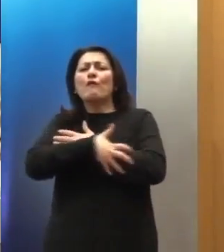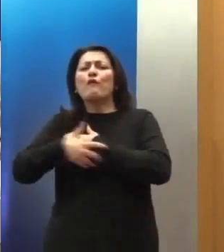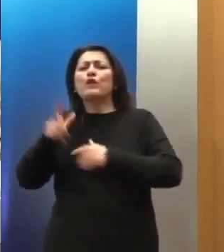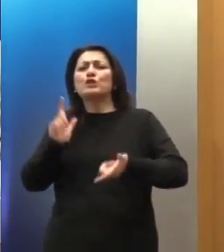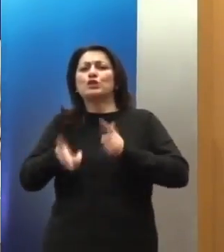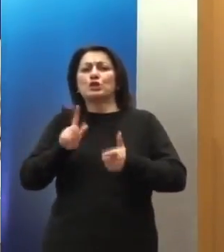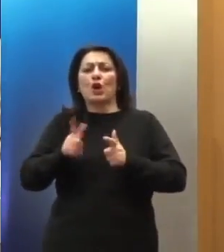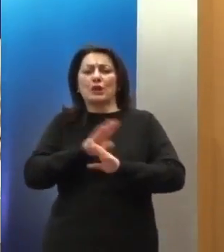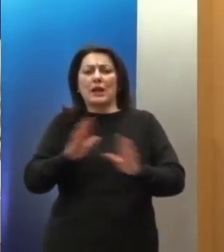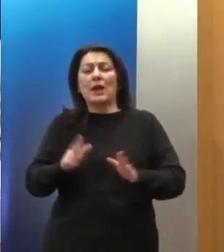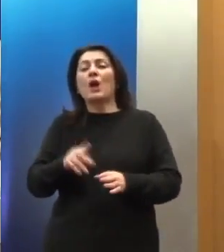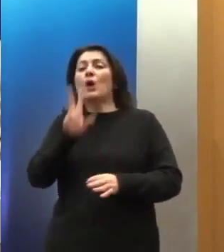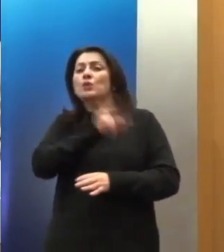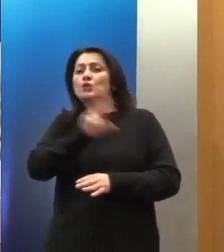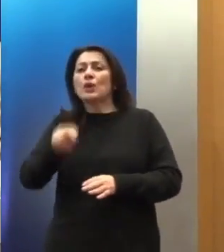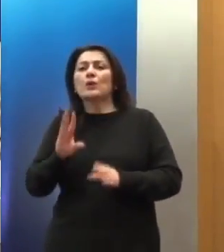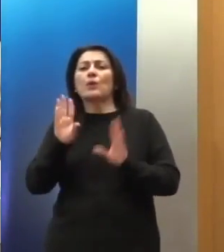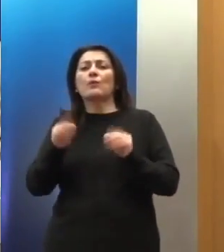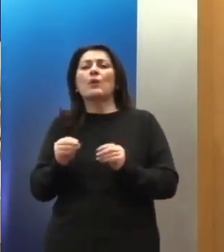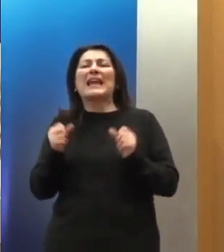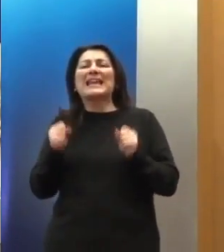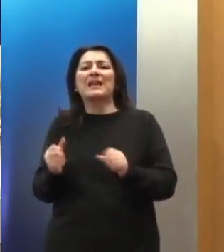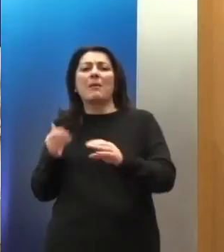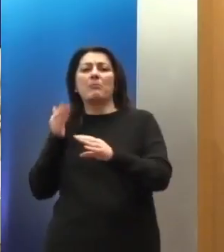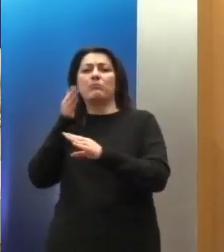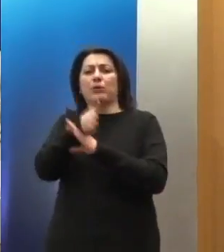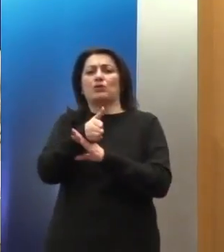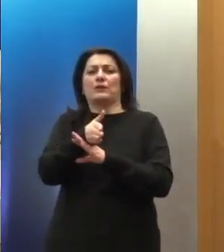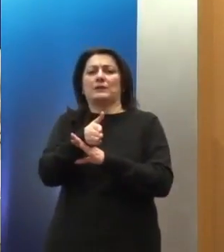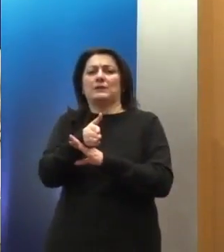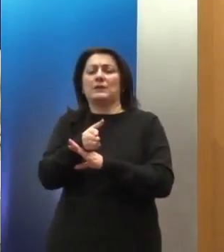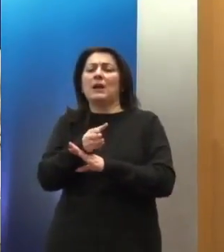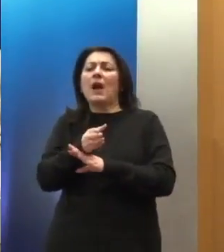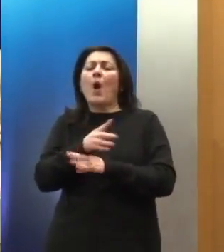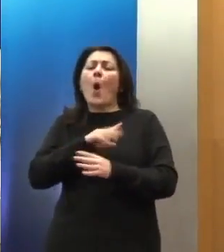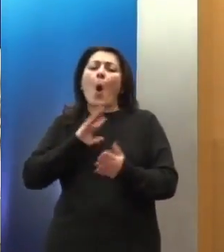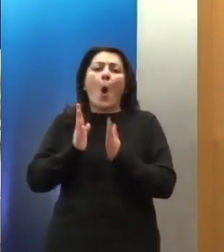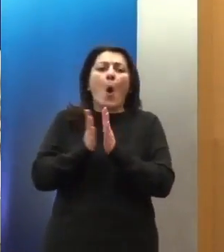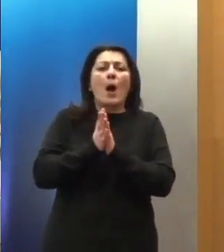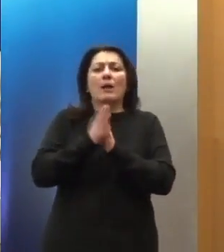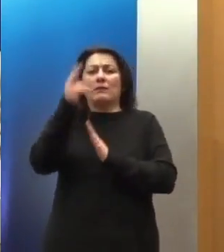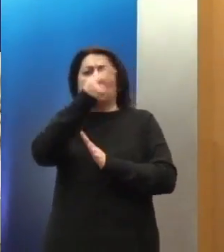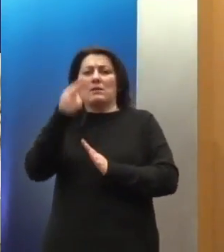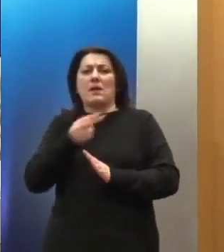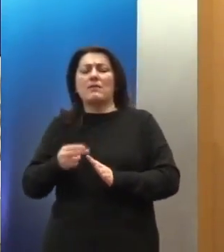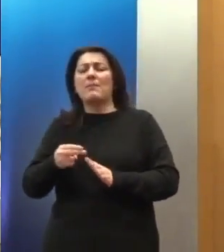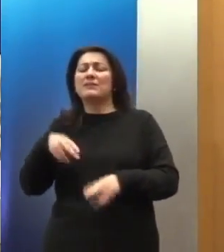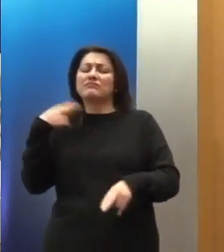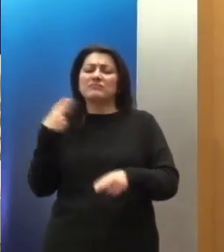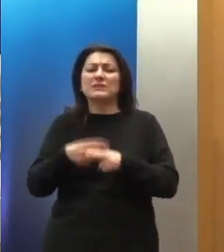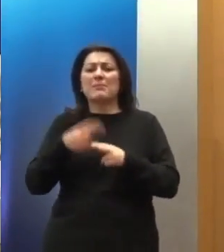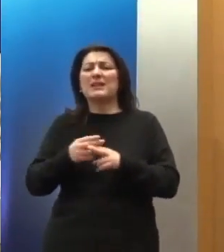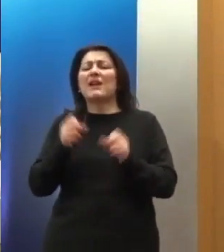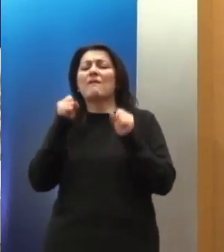για πρόσβαση στην υγεία. Για βασικές αξίες και βασικά δικαιώματα